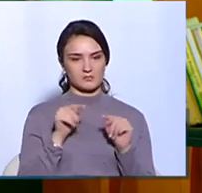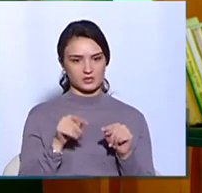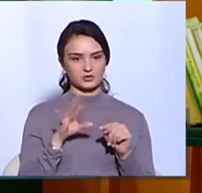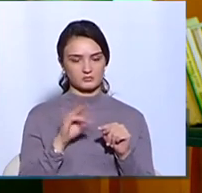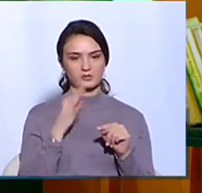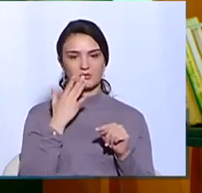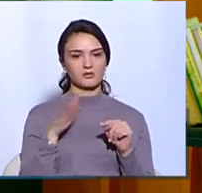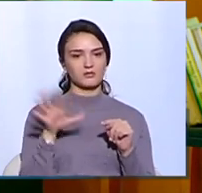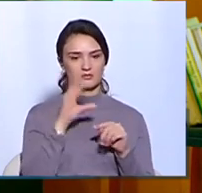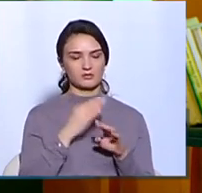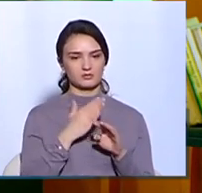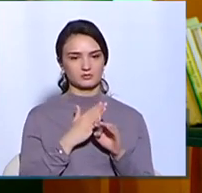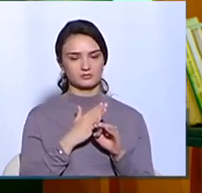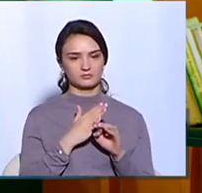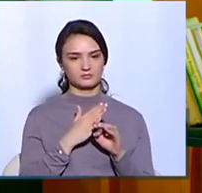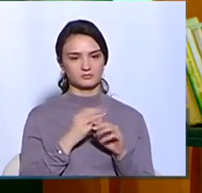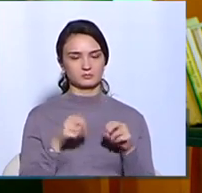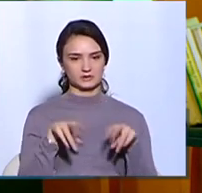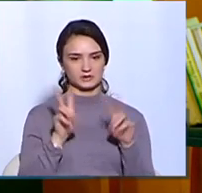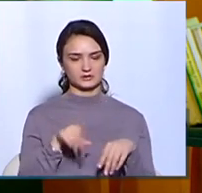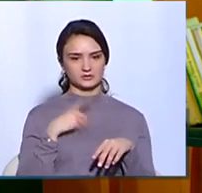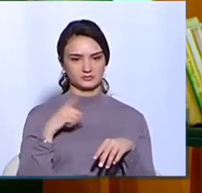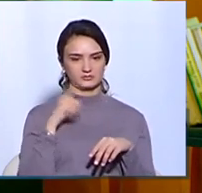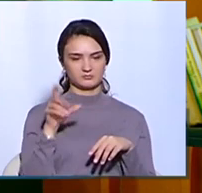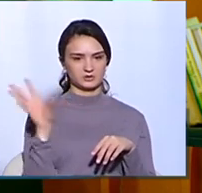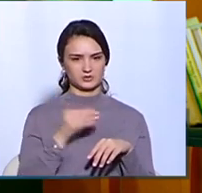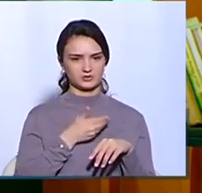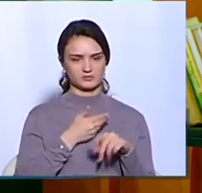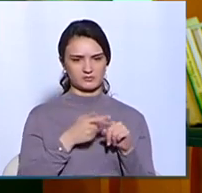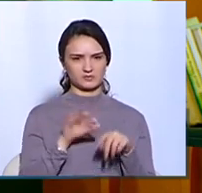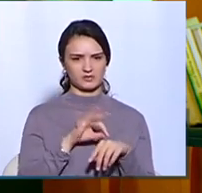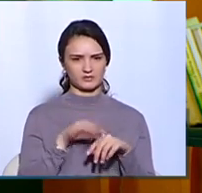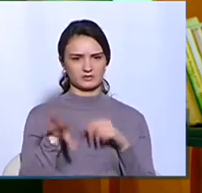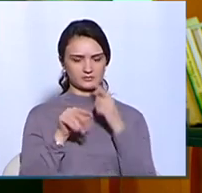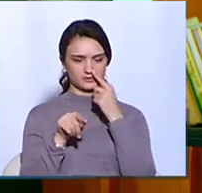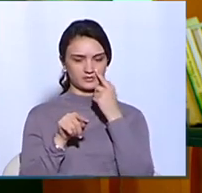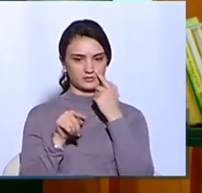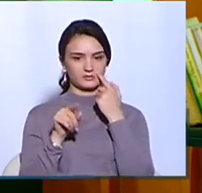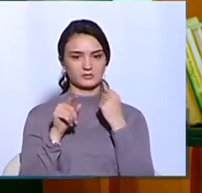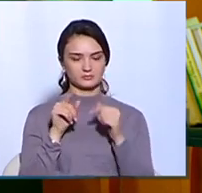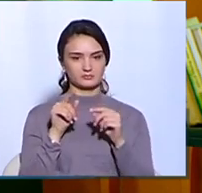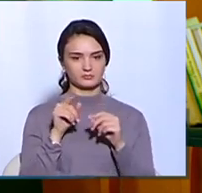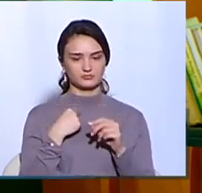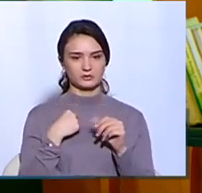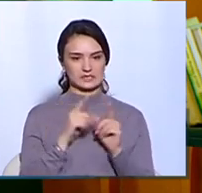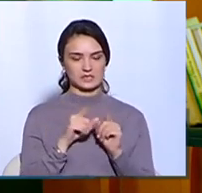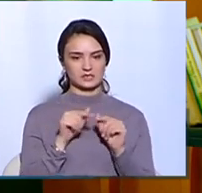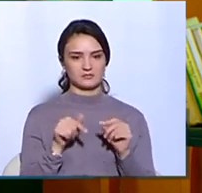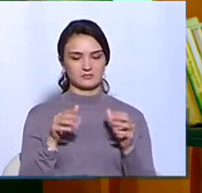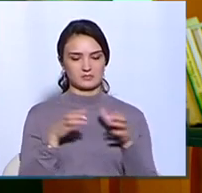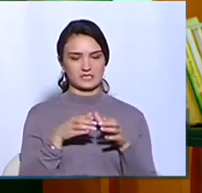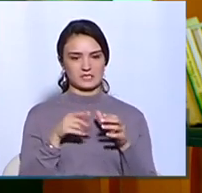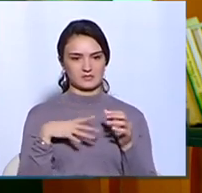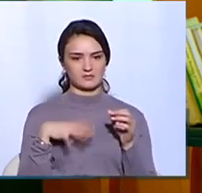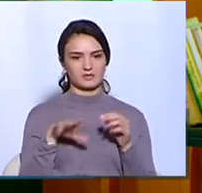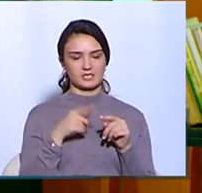მაგრამ უცხოეთში არის სპეციალისტი, რომელიც მთელი ცხოვრება მარტო ამ დაავადებაზე მუშაობს მაგალითად. ჩვენ ასეთ პატარა ქვეყანას